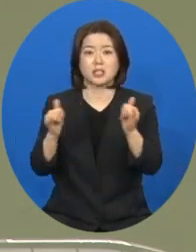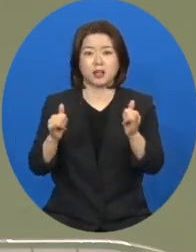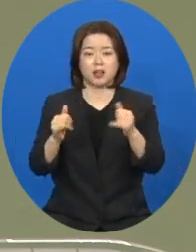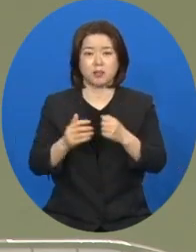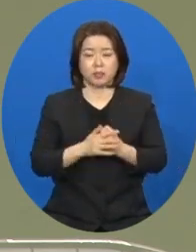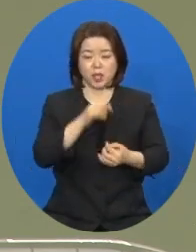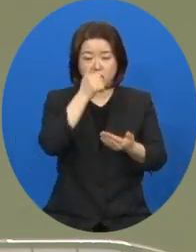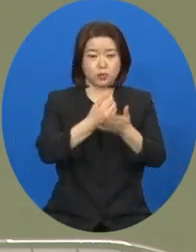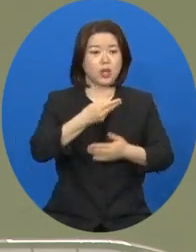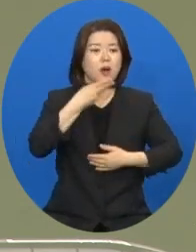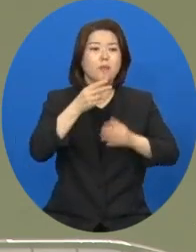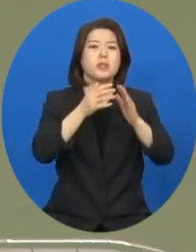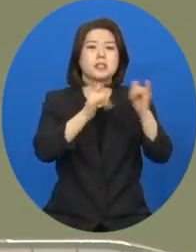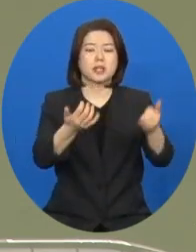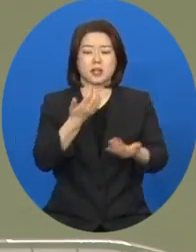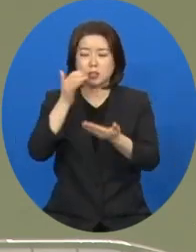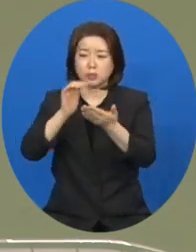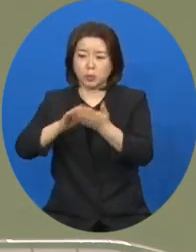자가 돌로 치라.